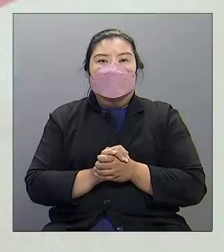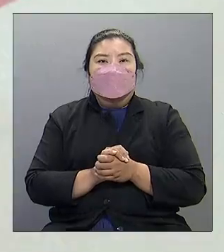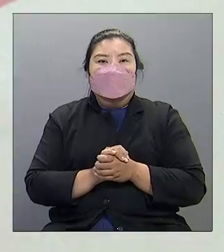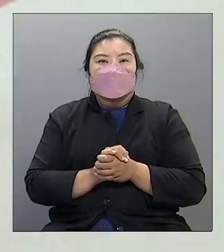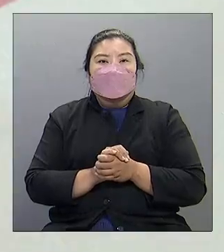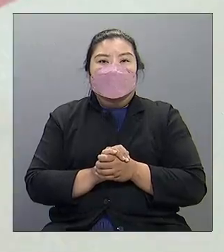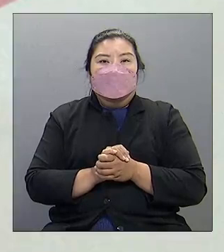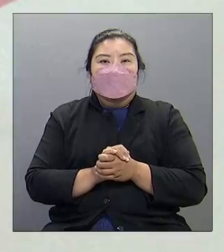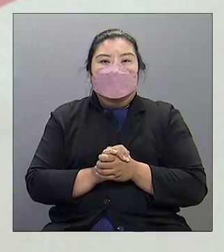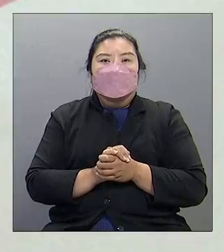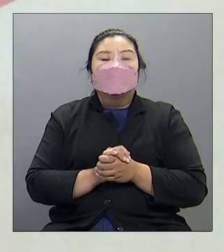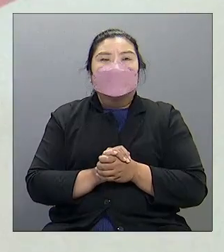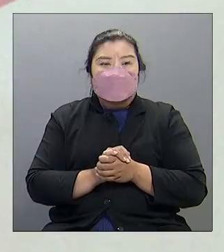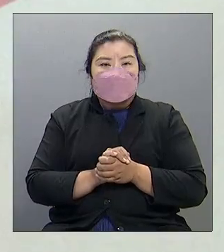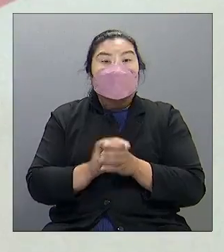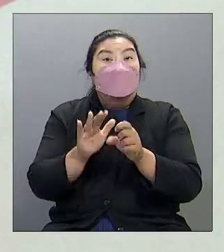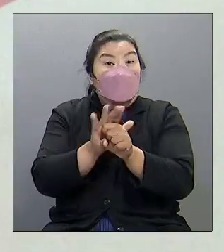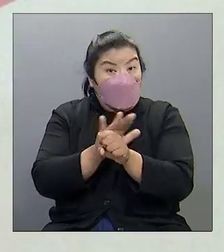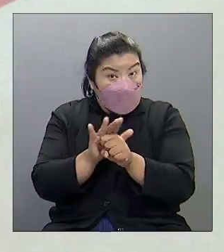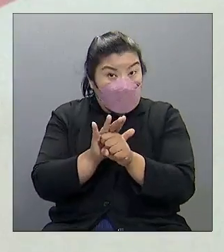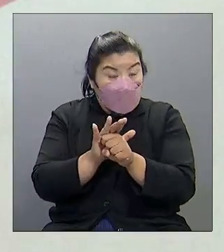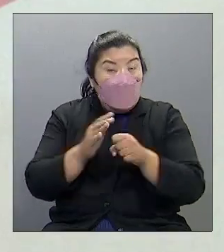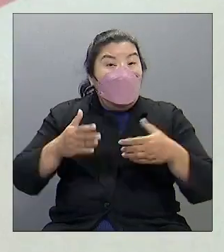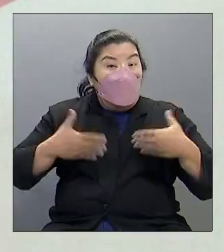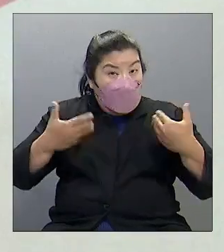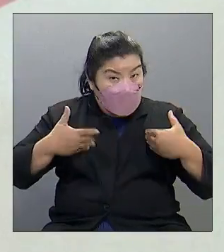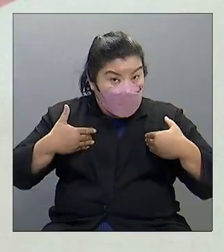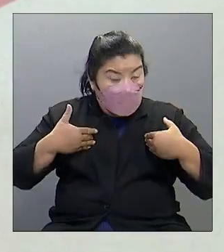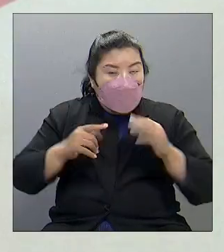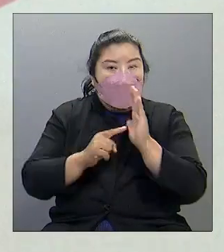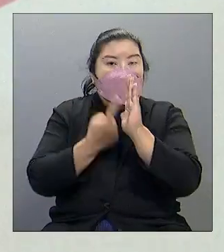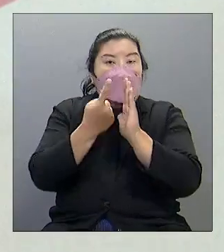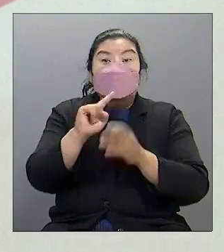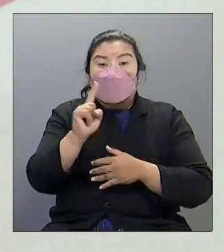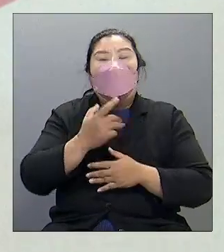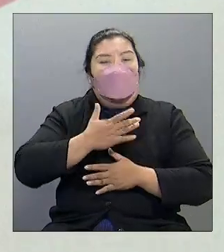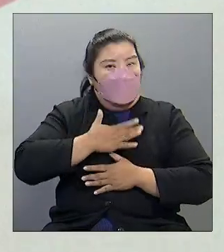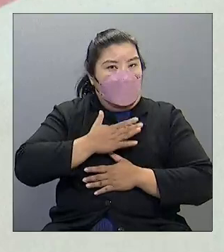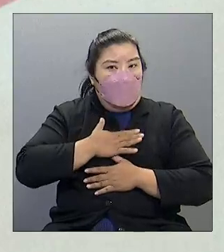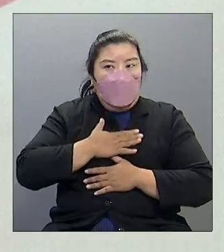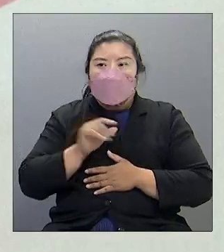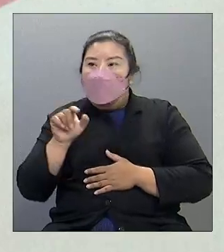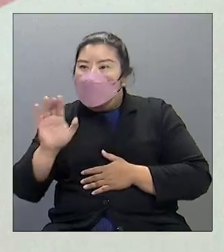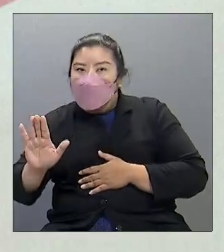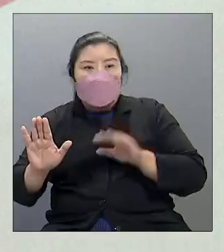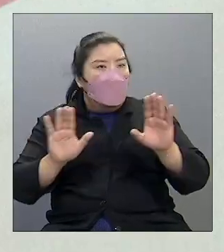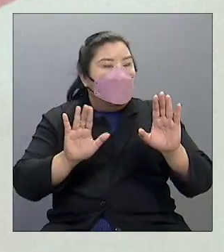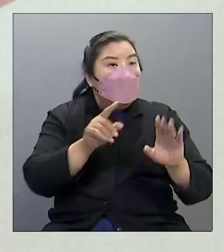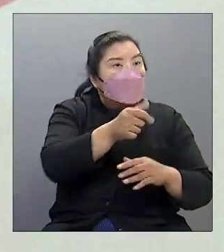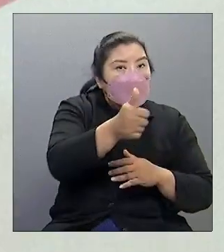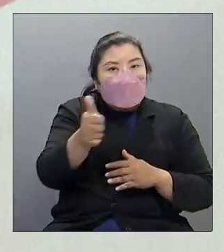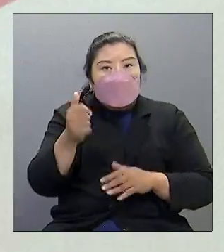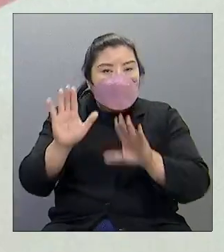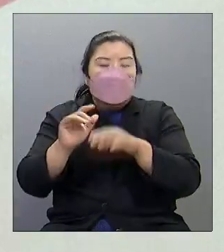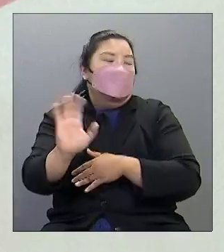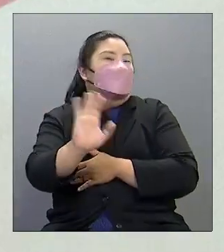หลัก้เรื่องของความพอดี และความสุขนั้คผชมครั เริ่มตนงาย ๆเลิกเอาตัวเองไปเปรียบเทียบกัความสุขและความสำเร็จของคนอื่นนะคร